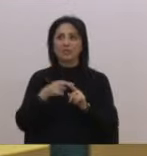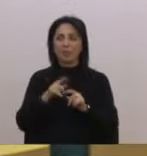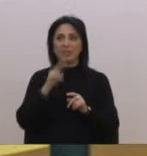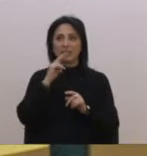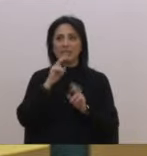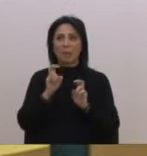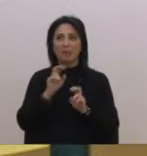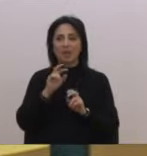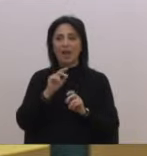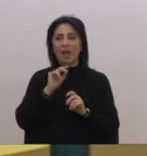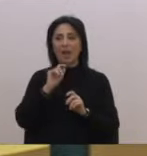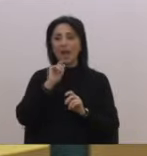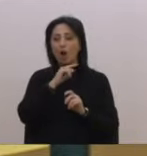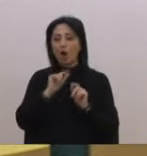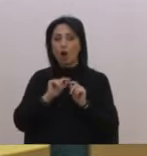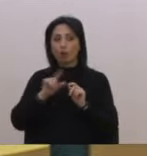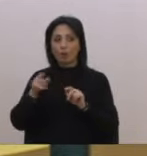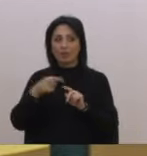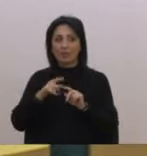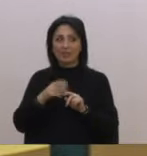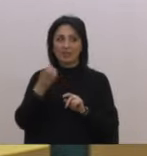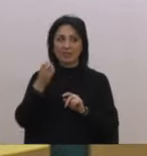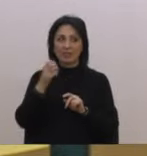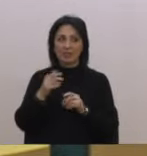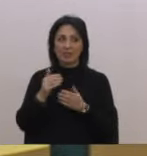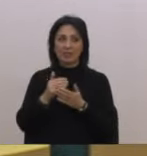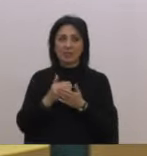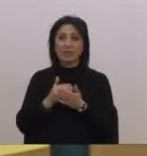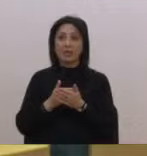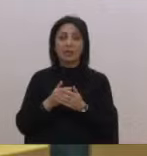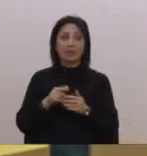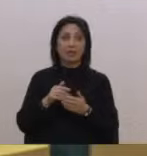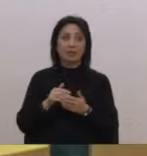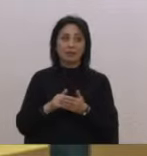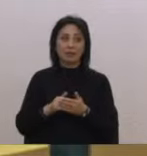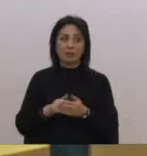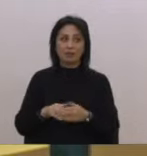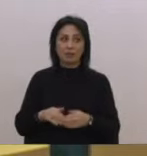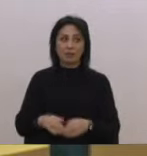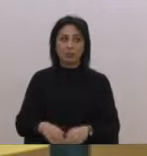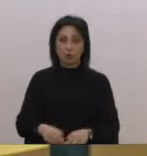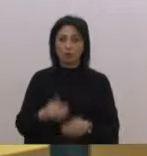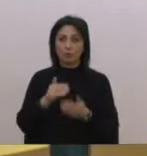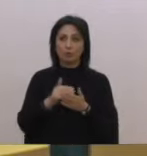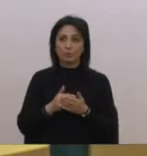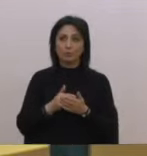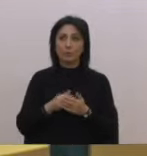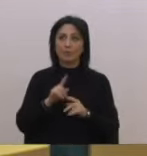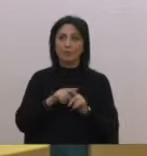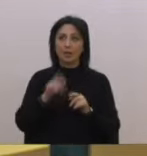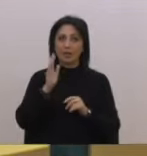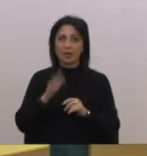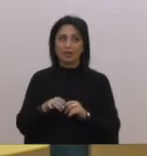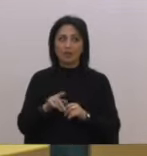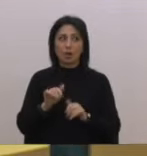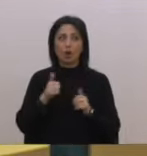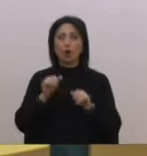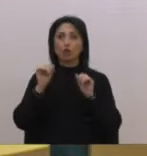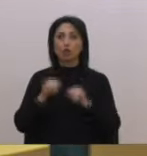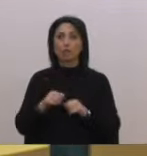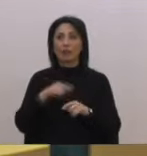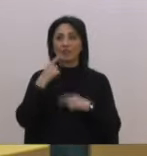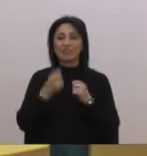და ეკონომიკა იზრდება და ესე იგი ეს კიდევ და კიდევ შემცირდება, სანამ არ დავა ნულზე, იმედია, რომ ეს მალე იქნება. მაგრამ როგორ შეიძლება